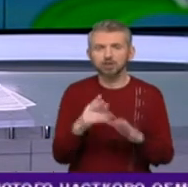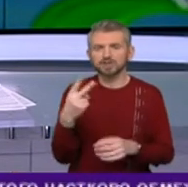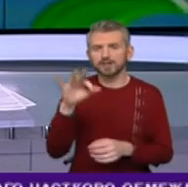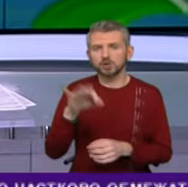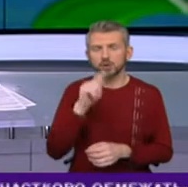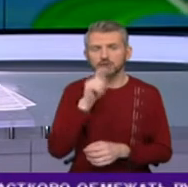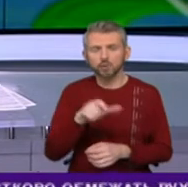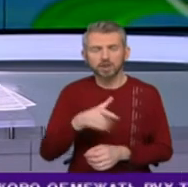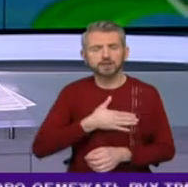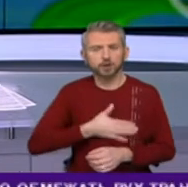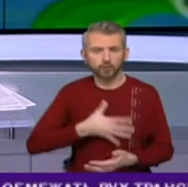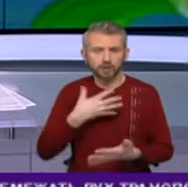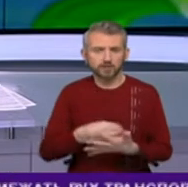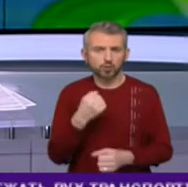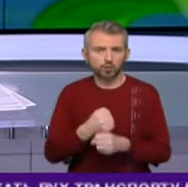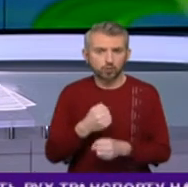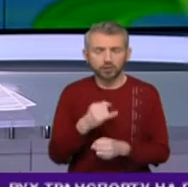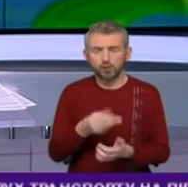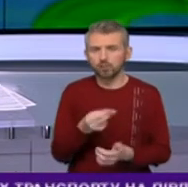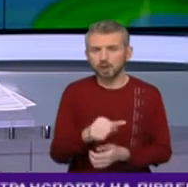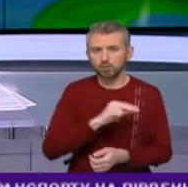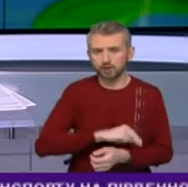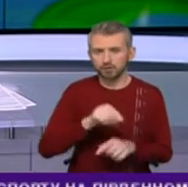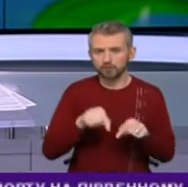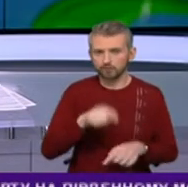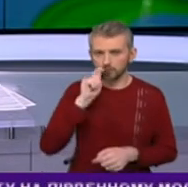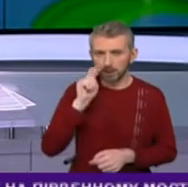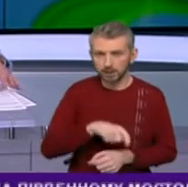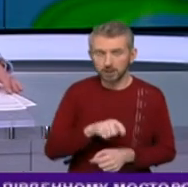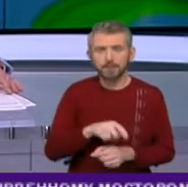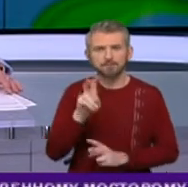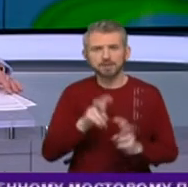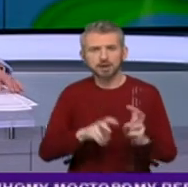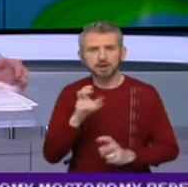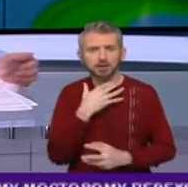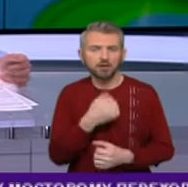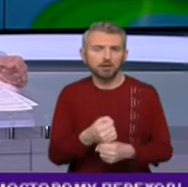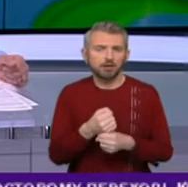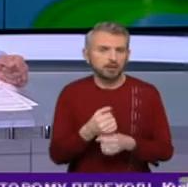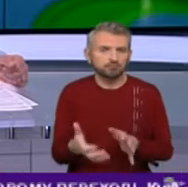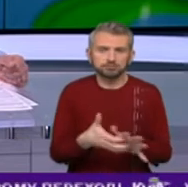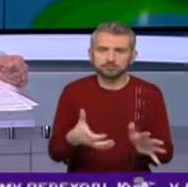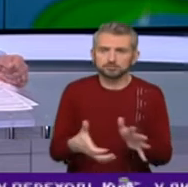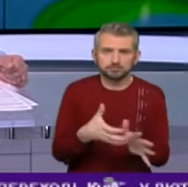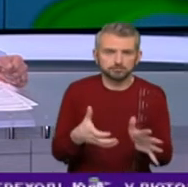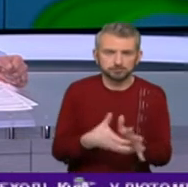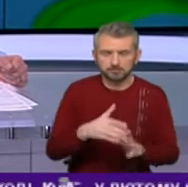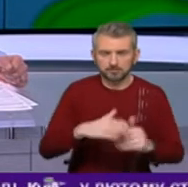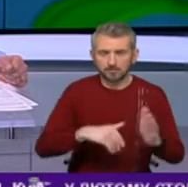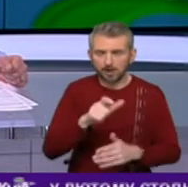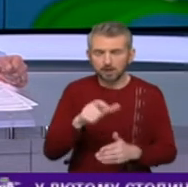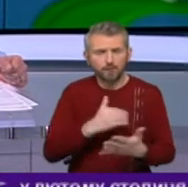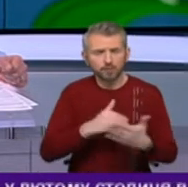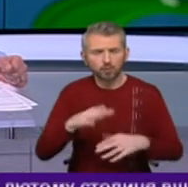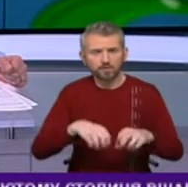українців задоволені своєю роботою і оплатою праці в Україні. Підприємства задихаються від нестачі кадрів, у той час як